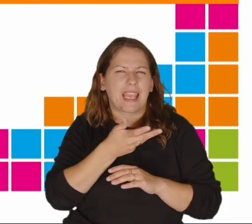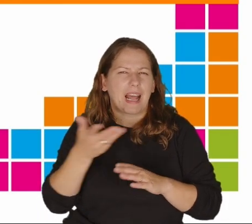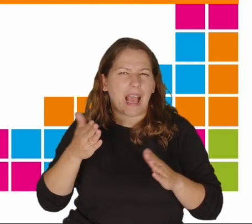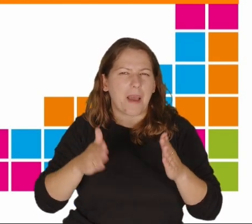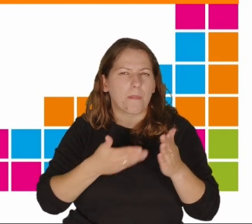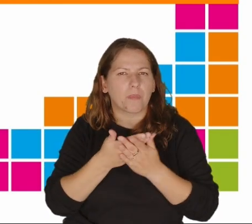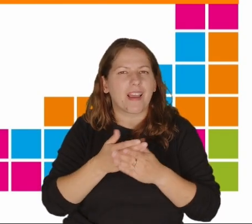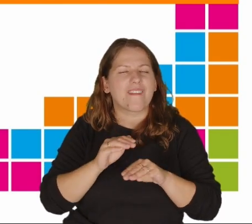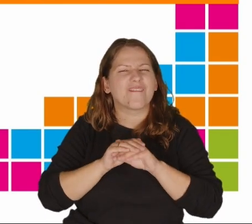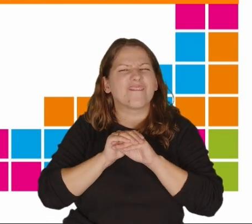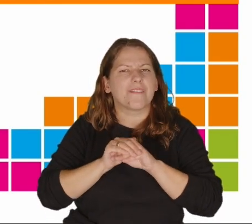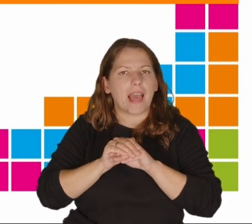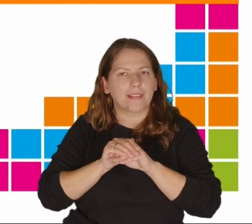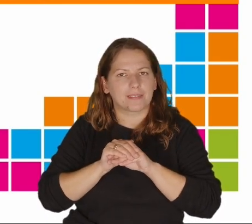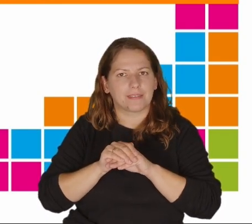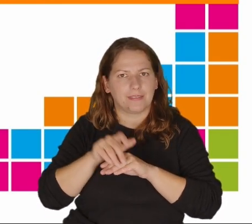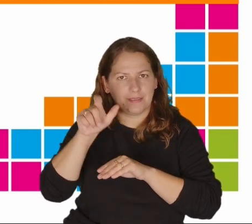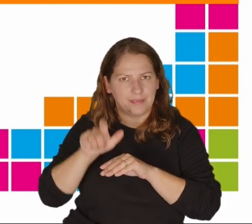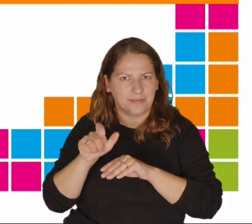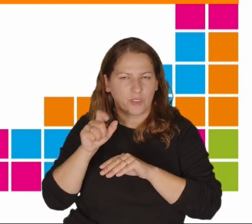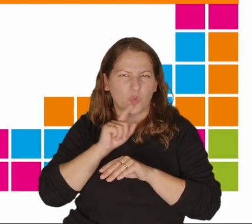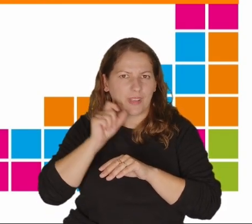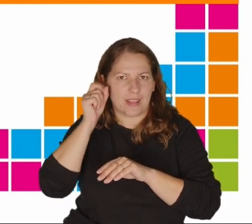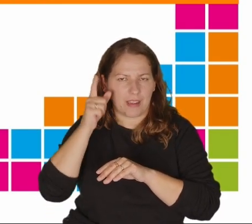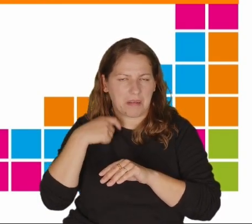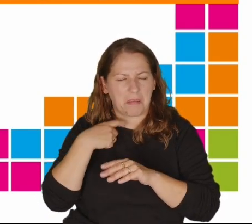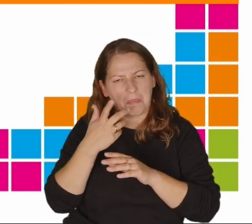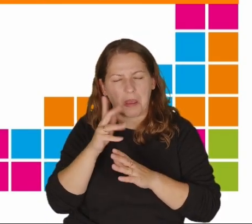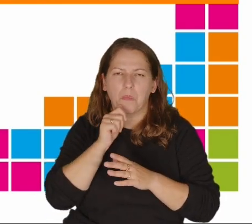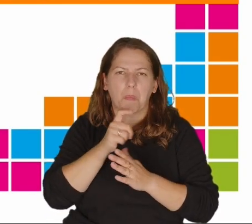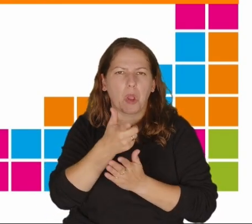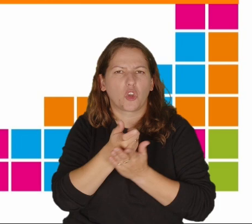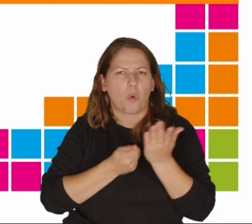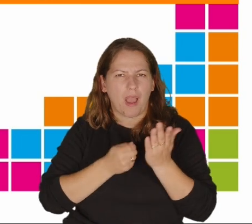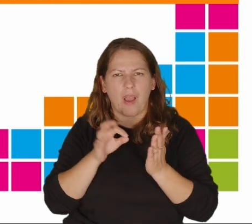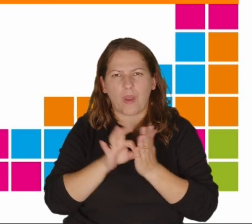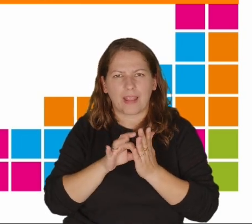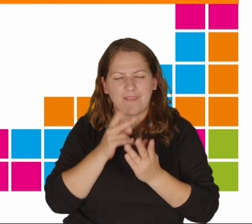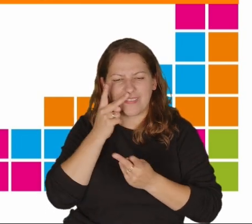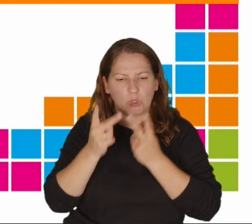propozycji aplikacji, które mógłbym ściągnąć. Zdecydowałem się na tą, w której była jakby taki